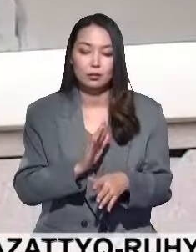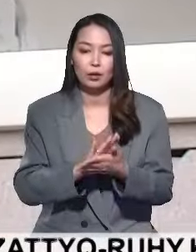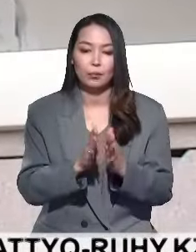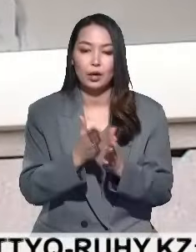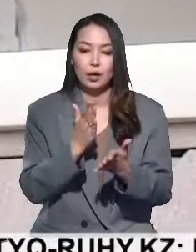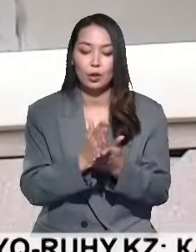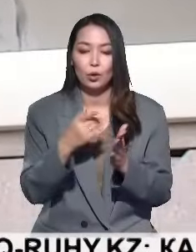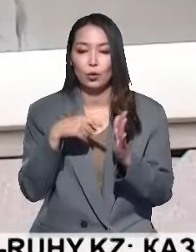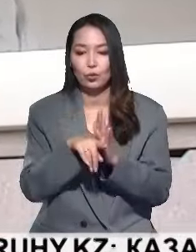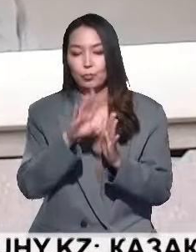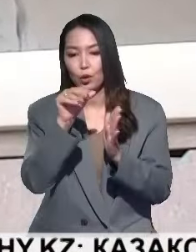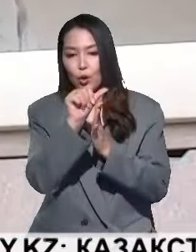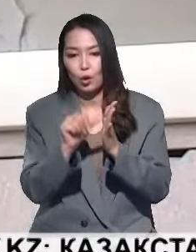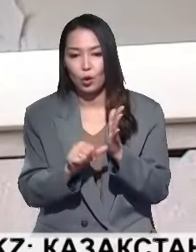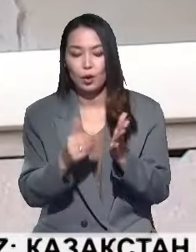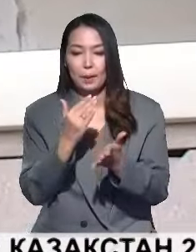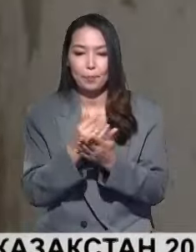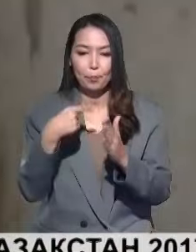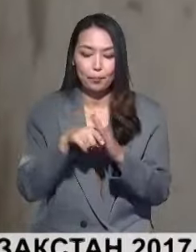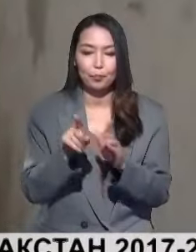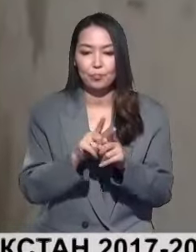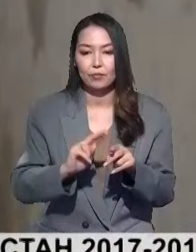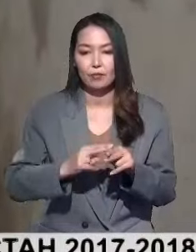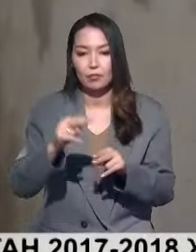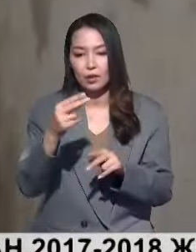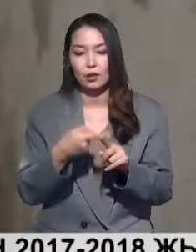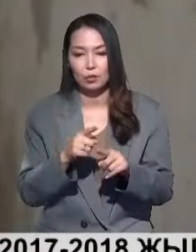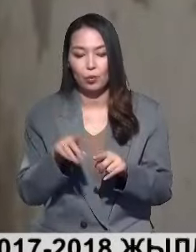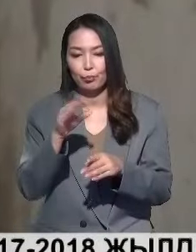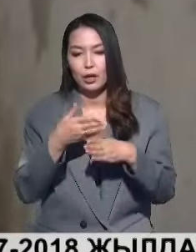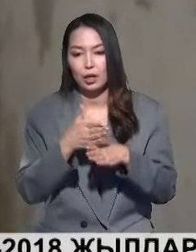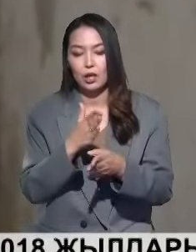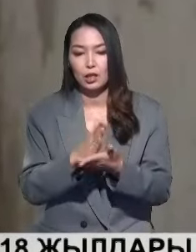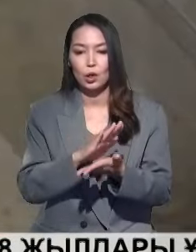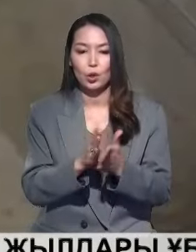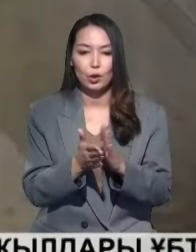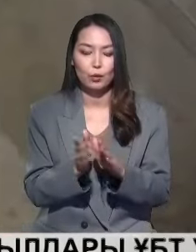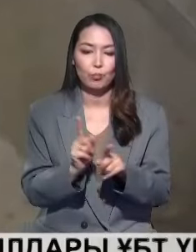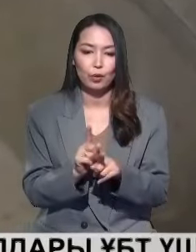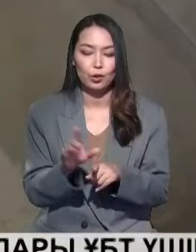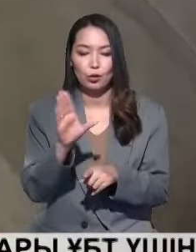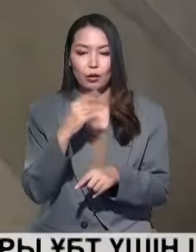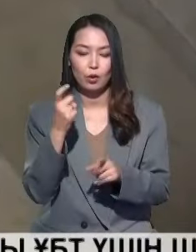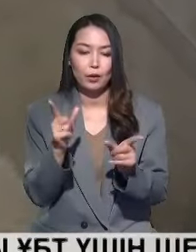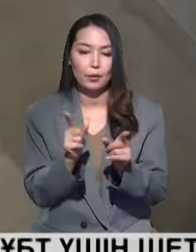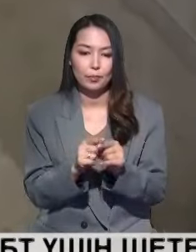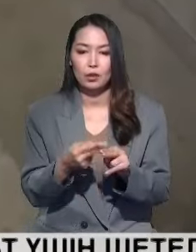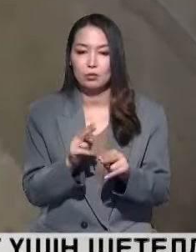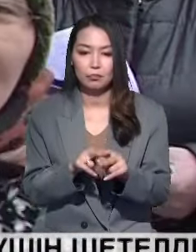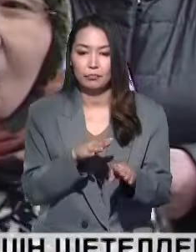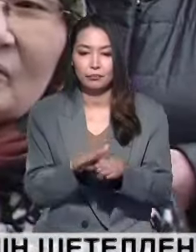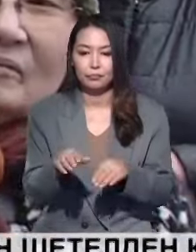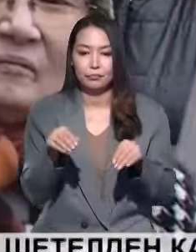іші сыртындағы қабырғалар опырылып, кіреберістегі баспалдақтар қирап жатыр. Ал жағдайды түзеуге мүлік иелерінің бірлестігі асығар емес дейді